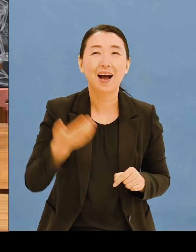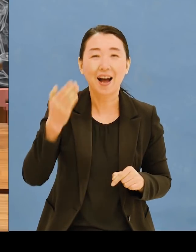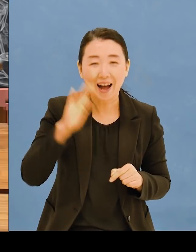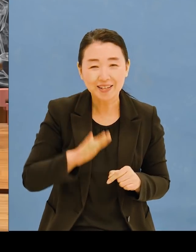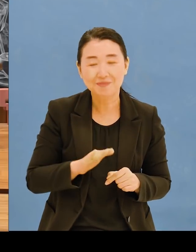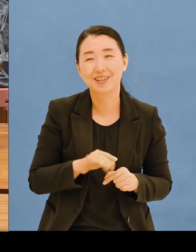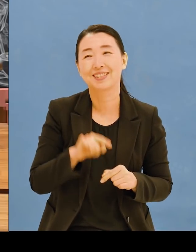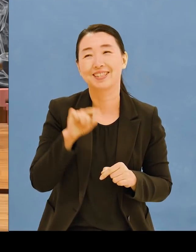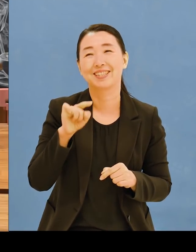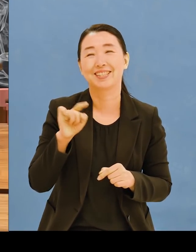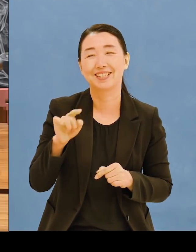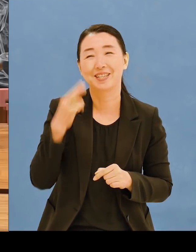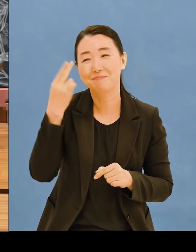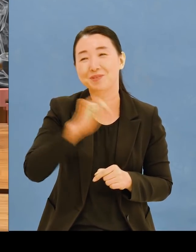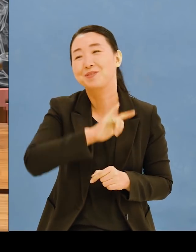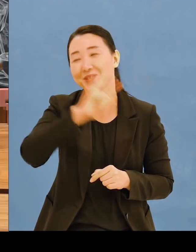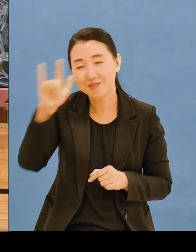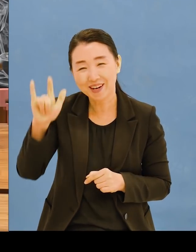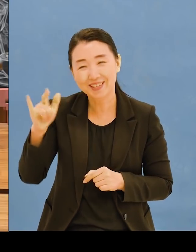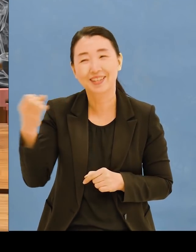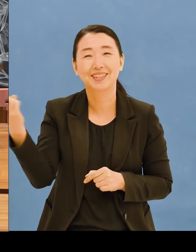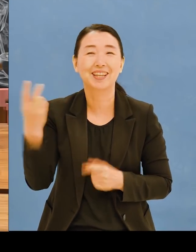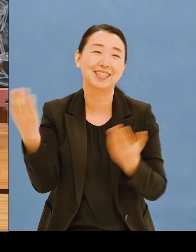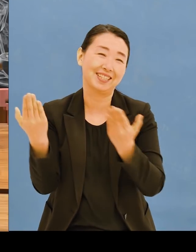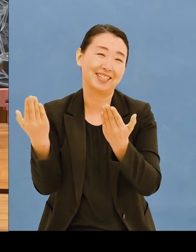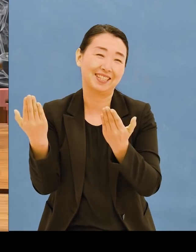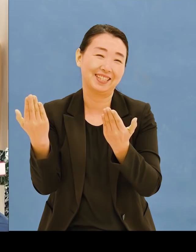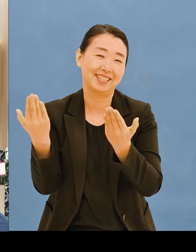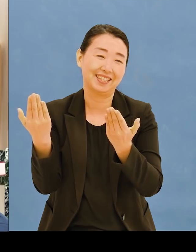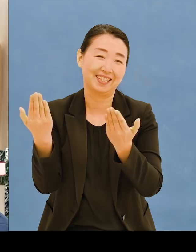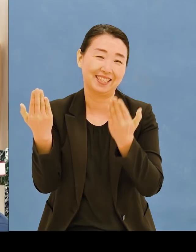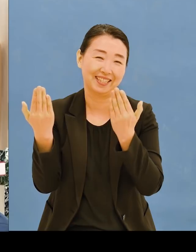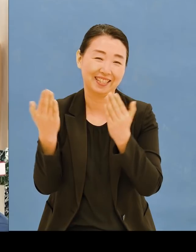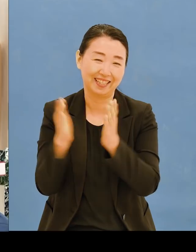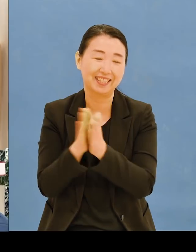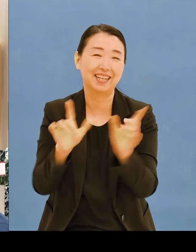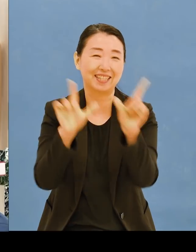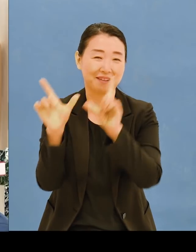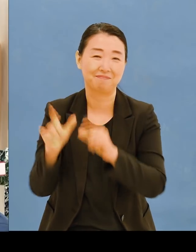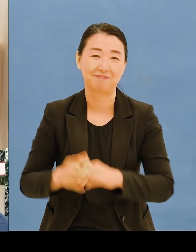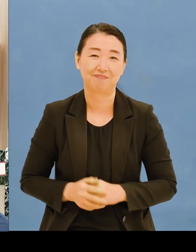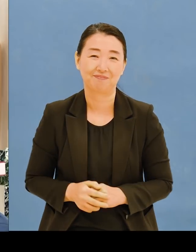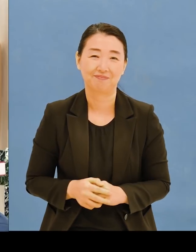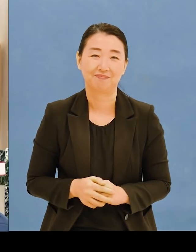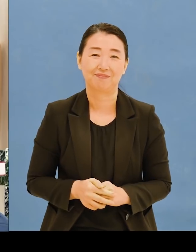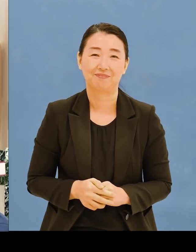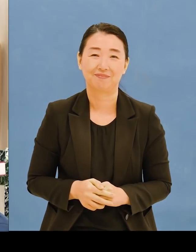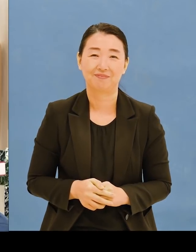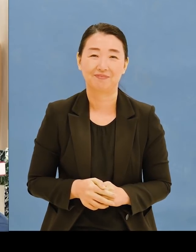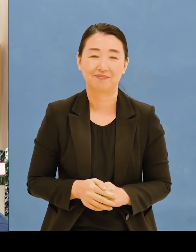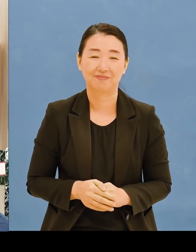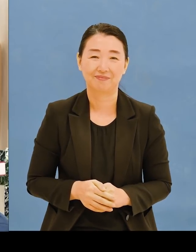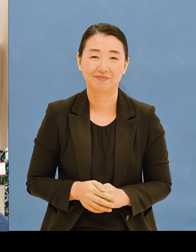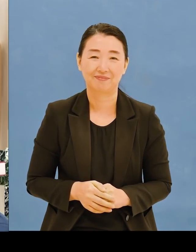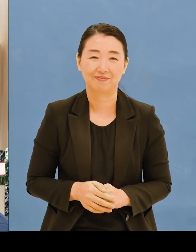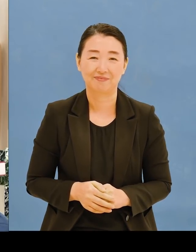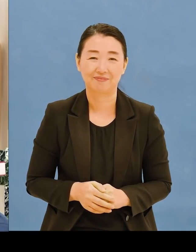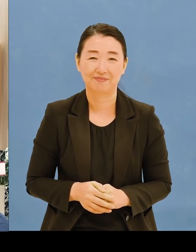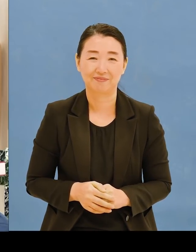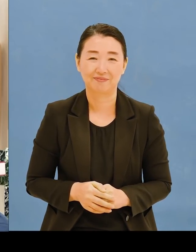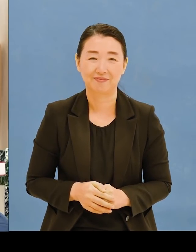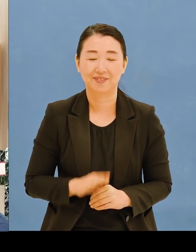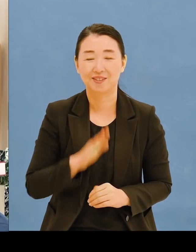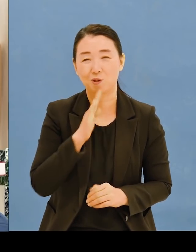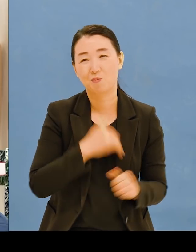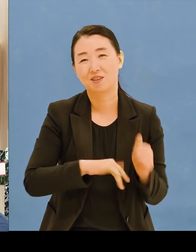밤에 졸던 친구들이 하던 일을 다시 시작하신 거죠. 네. 제가 이제 그런 삶을 살기 시작을 하는 거예요. 근데 참